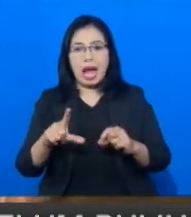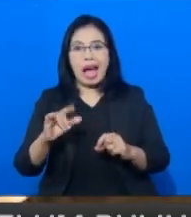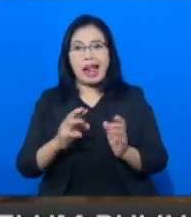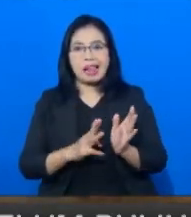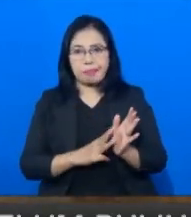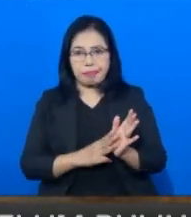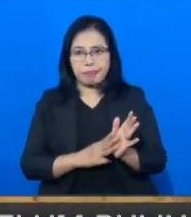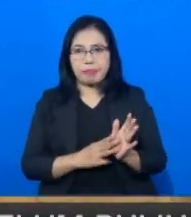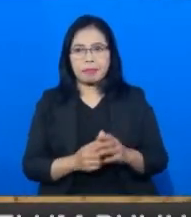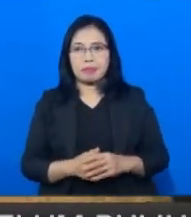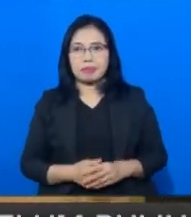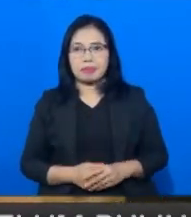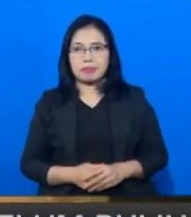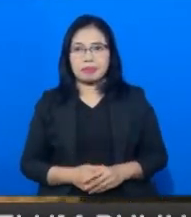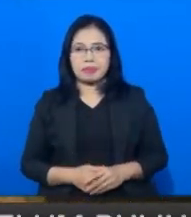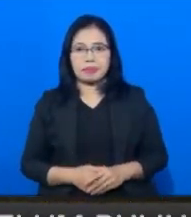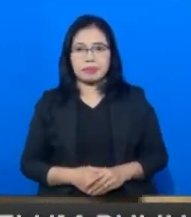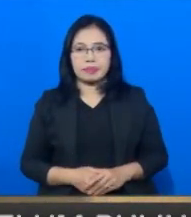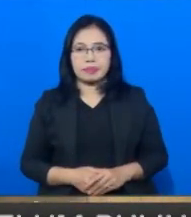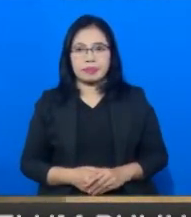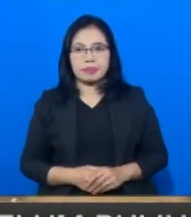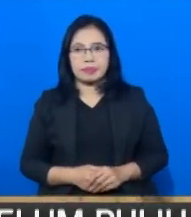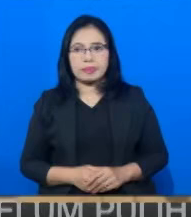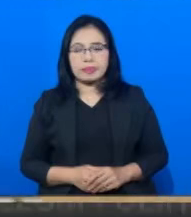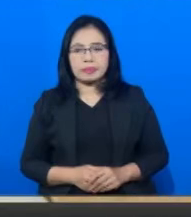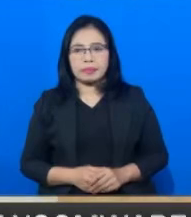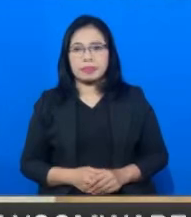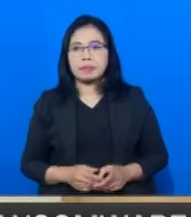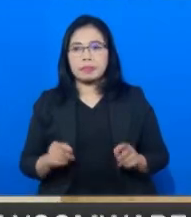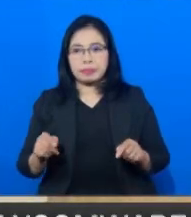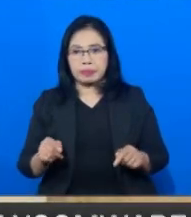saat ini semakin turun, karena warga mulai mempunyai kamar mandi sendiri.